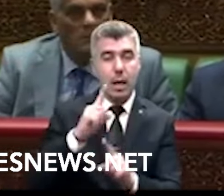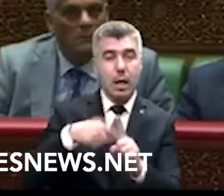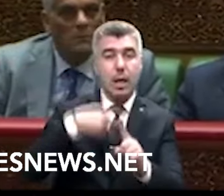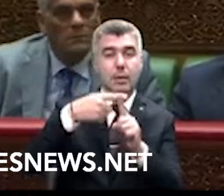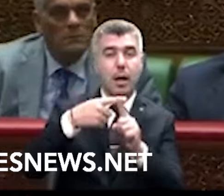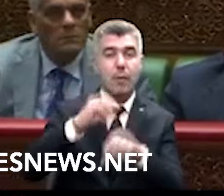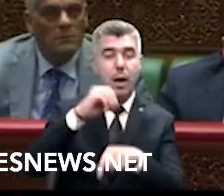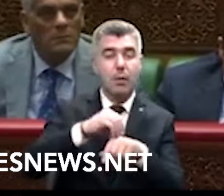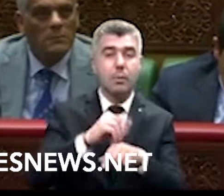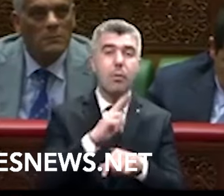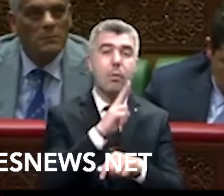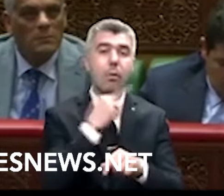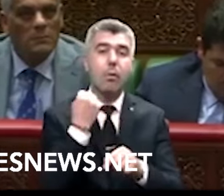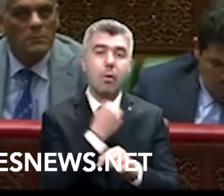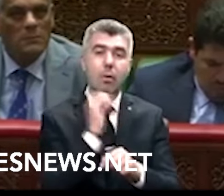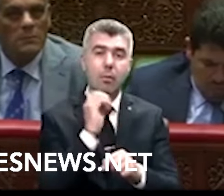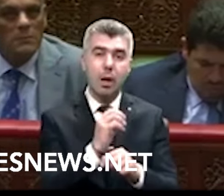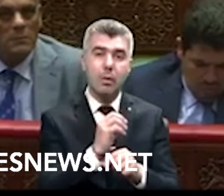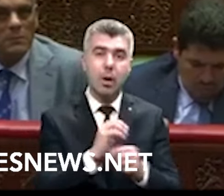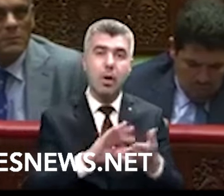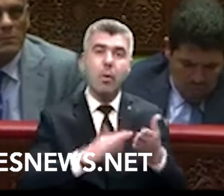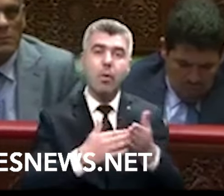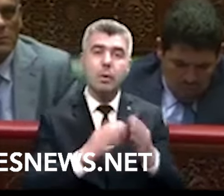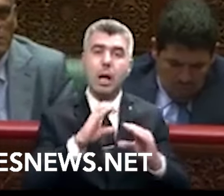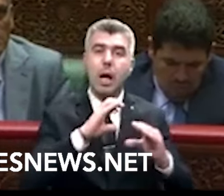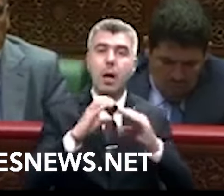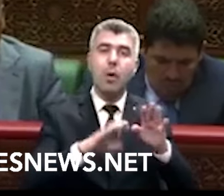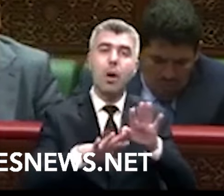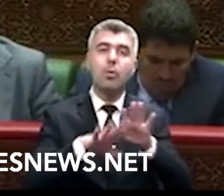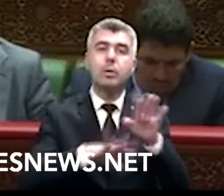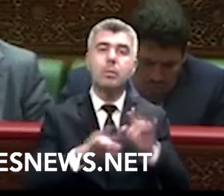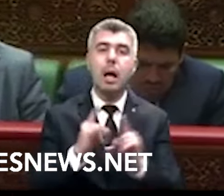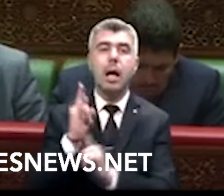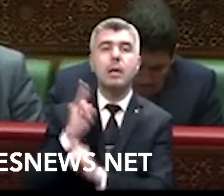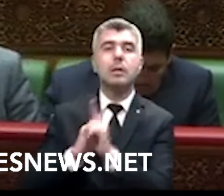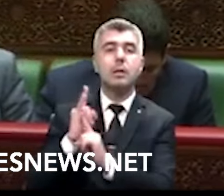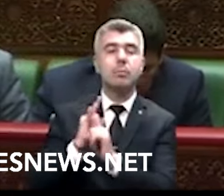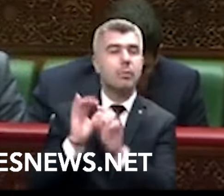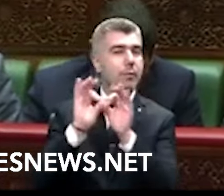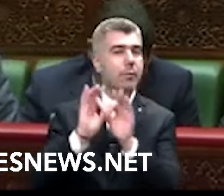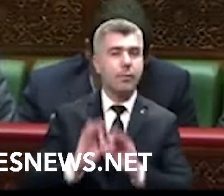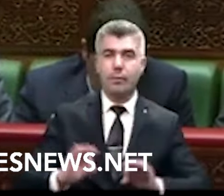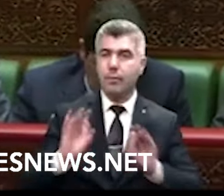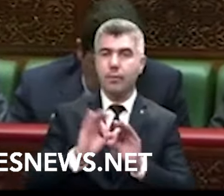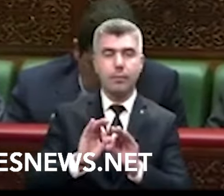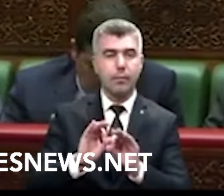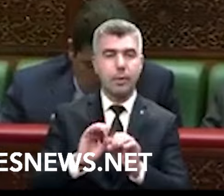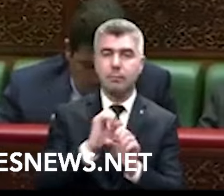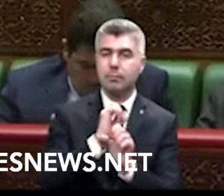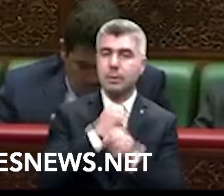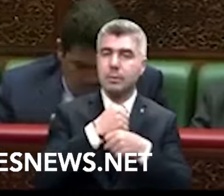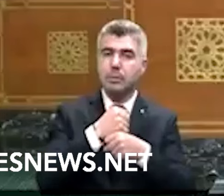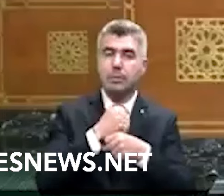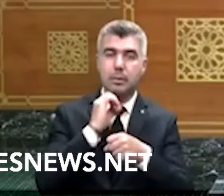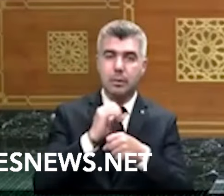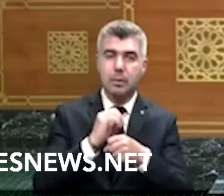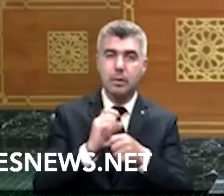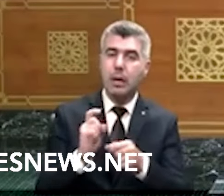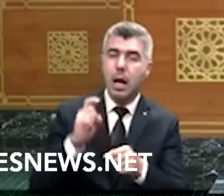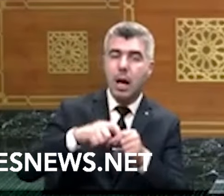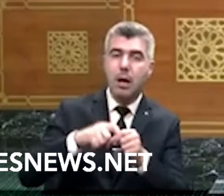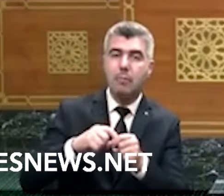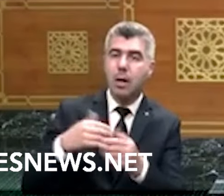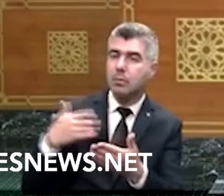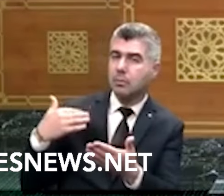وجدت الحكومه رصيدا سلبيا في موضوع الحوار الاجتماعي تطبعه ازمه حوار مع فئات اجتماعيه امتدت